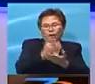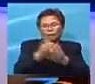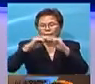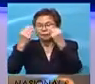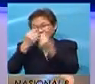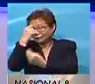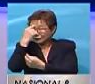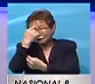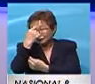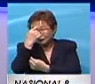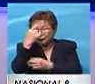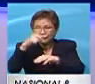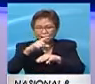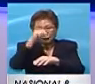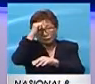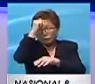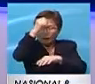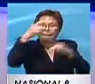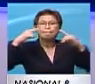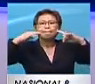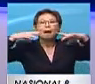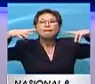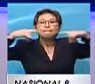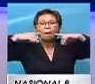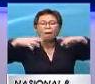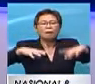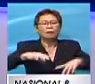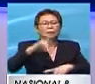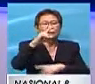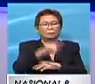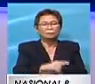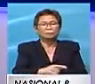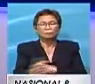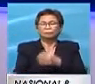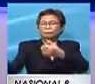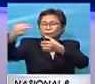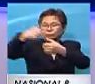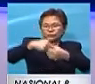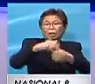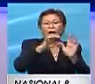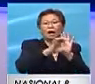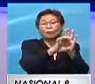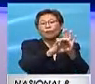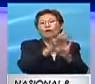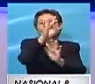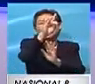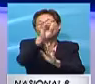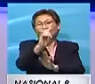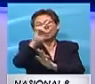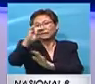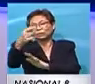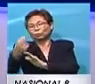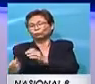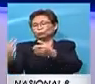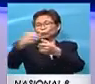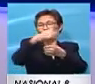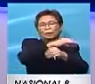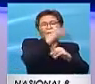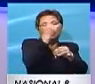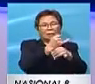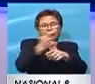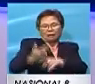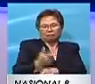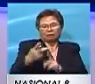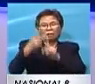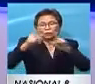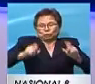India Siddiq di Batu Kev Selangor SPO itu disertai 80 badan bukan kerajaan ngo dan Institut latihan